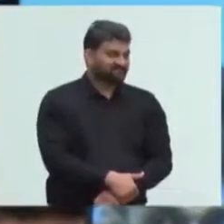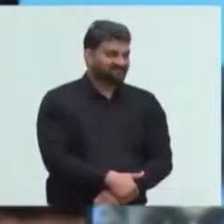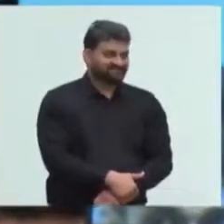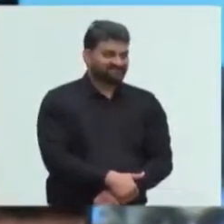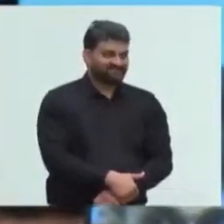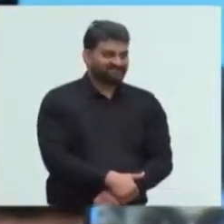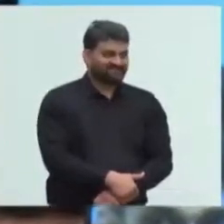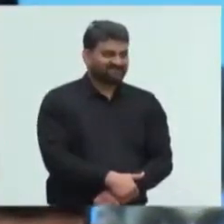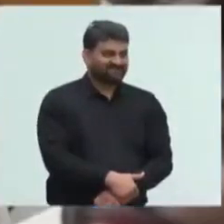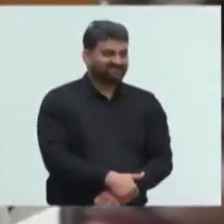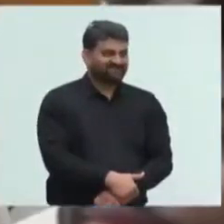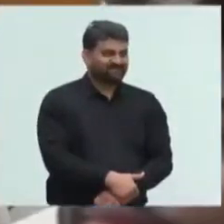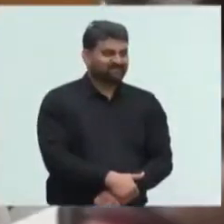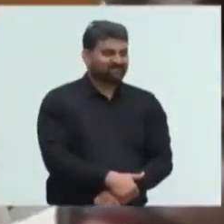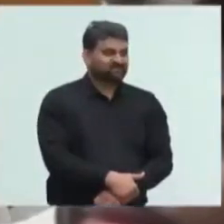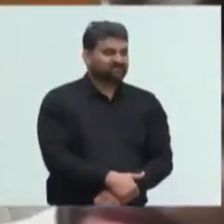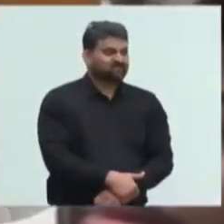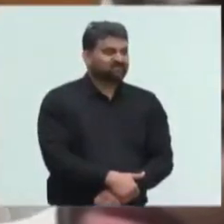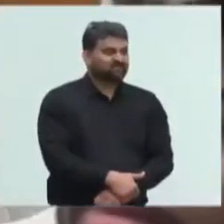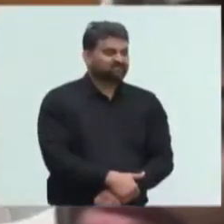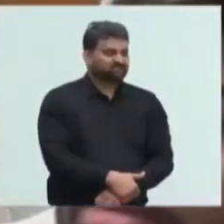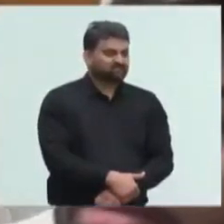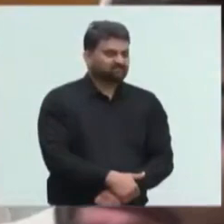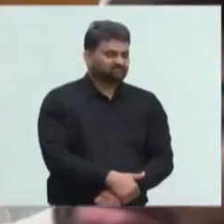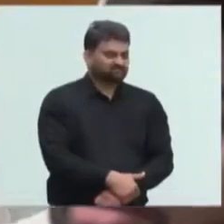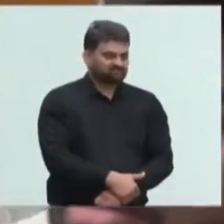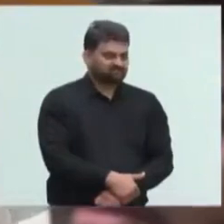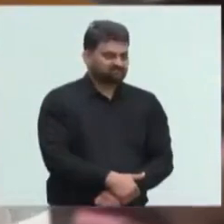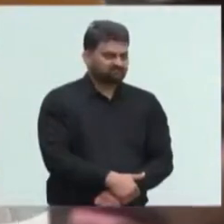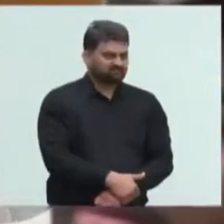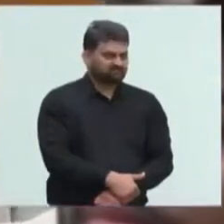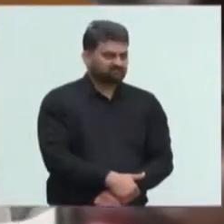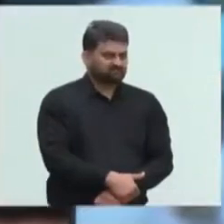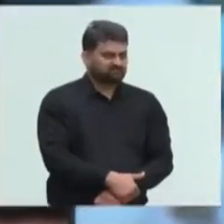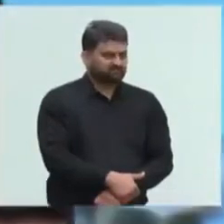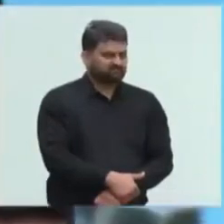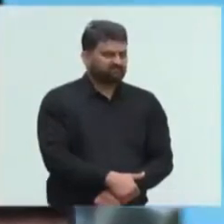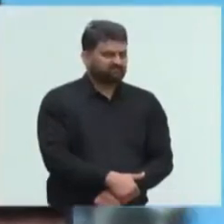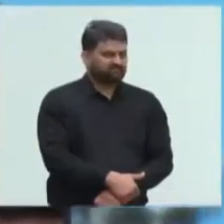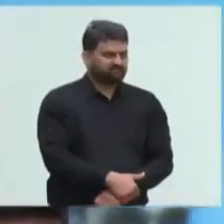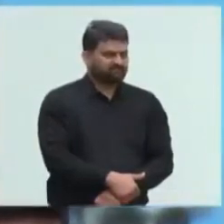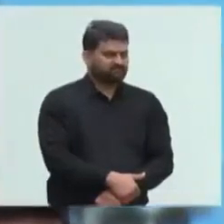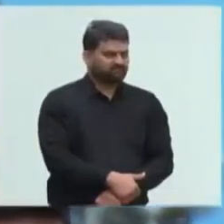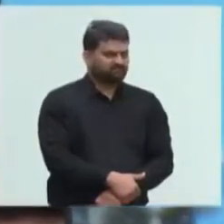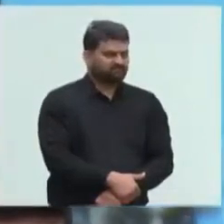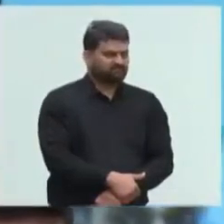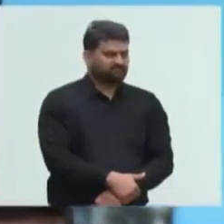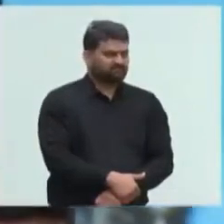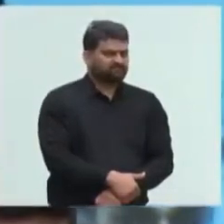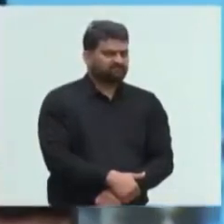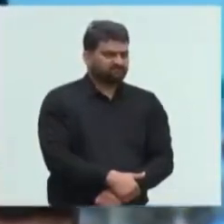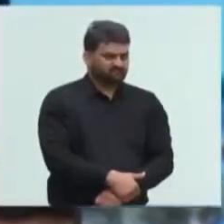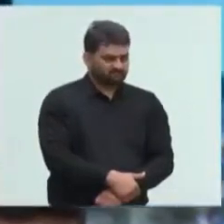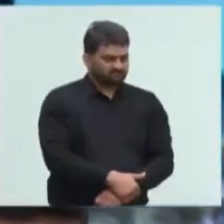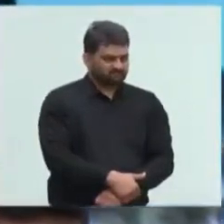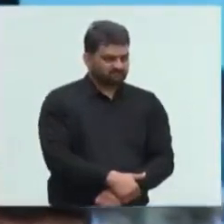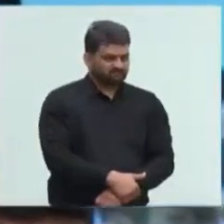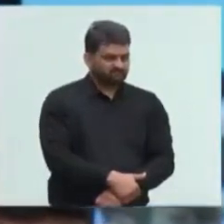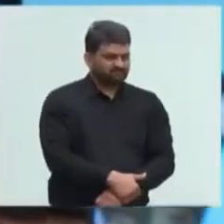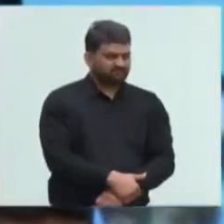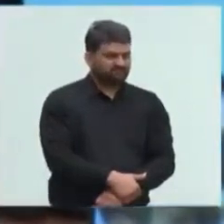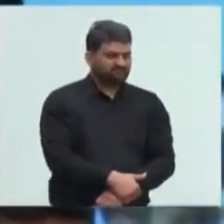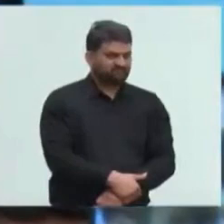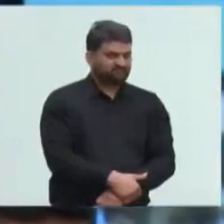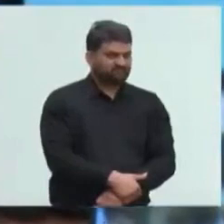ख़ुशी के मारे फूला नहीं समाया कि मैं जीत अपने मित्र पहली बार जीता ऐसे ही मुझे लगता था कि चलो छोड़ो अब मैंने क्यों यह समाज के पीछे जाऊं